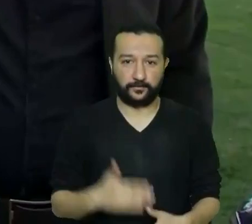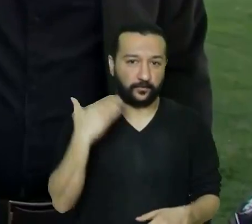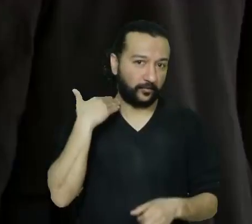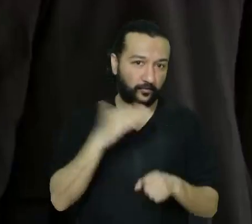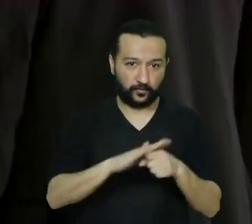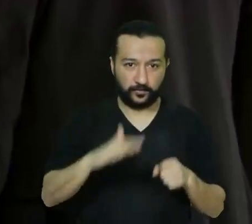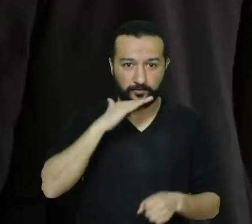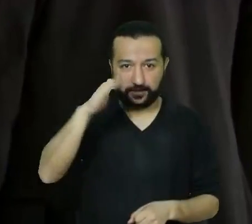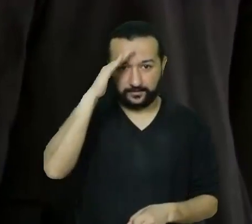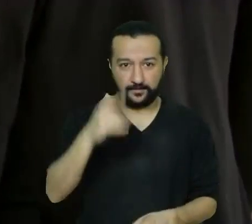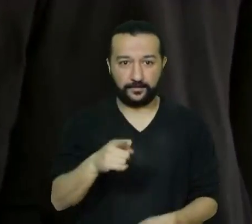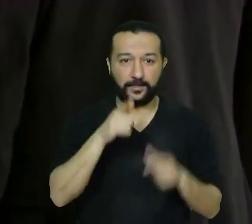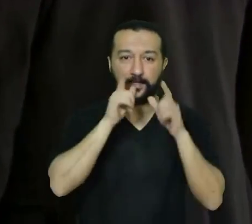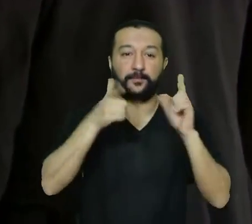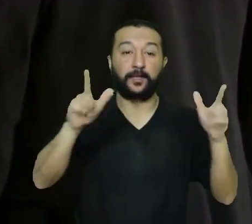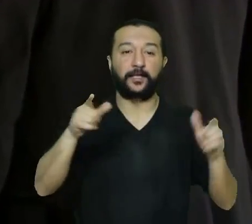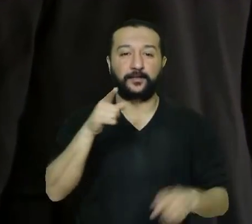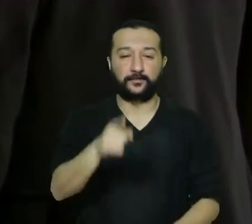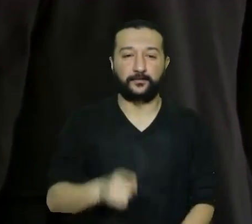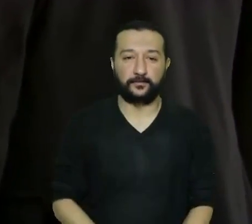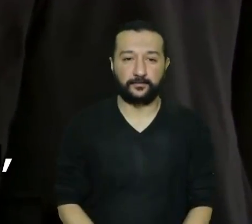Kurban bayramı. Be.